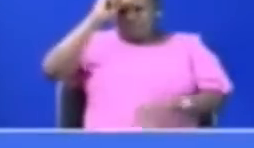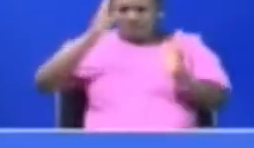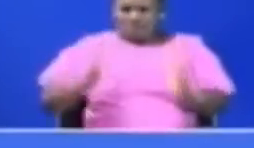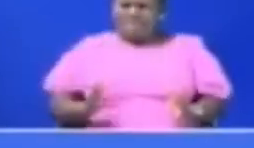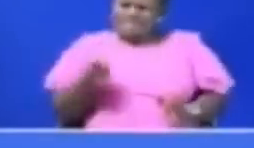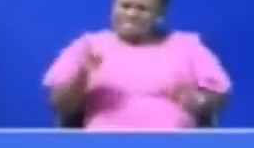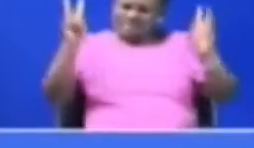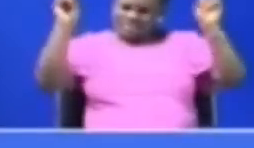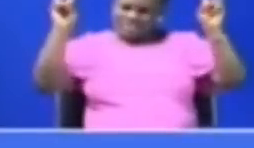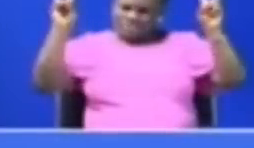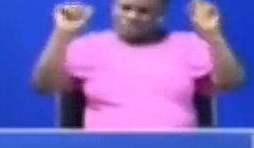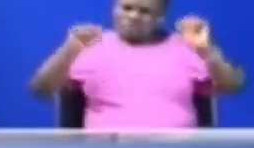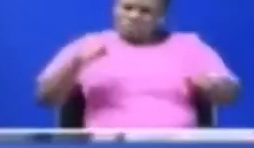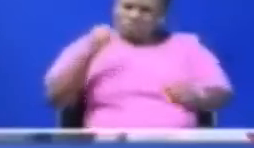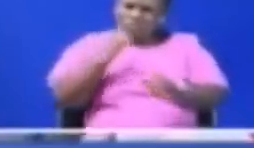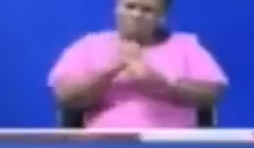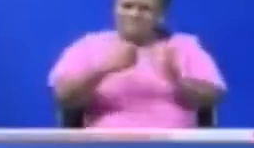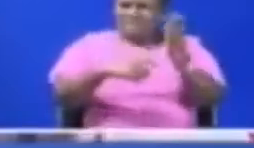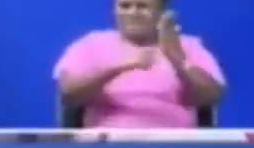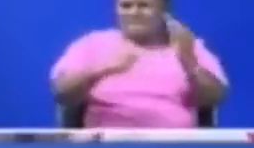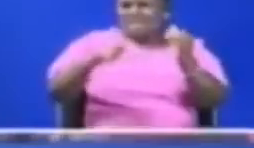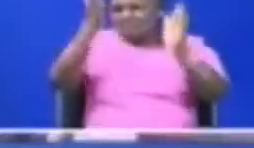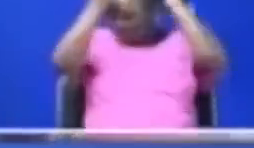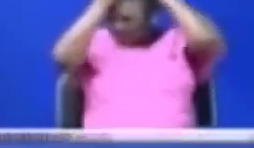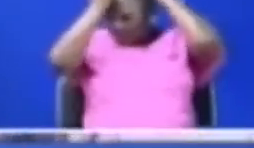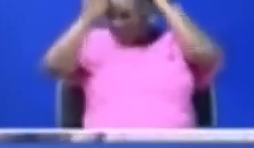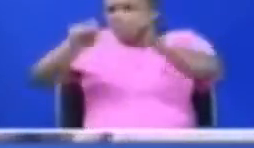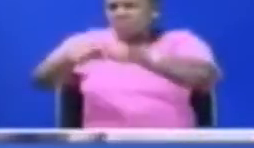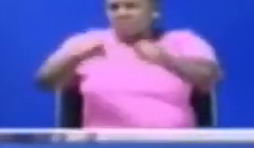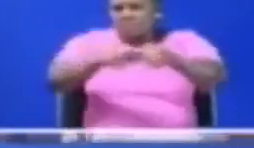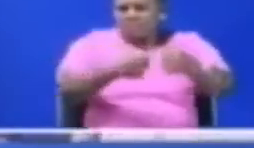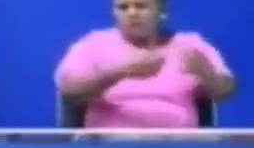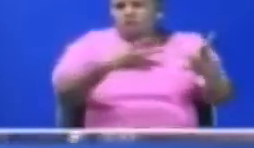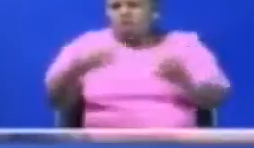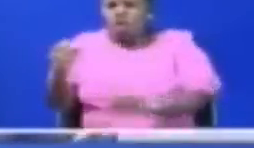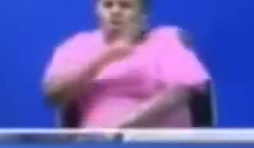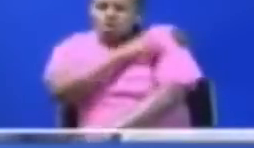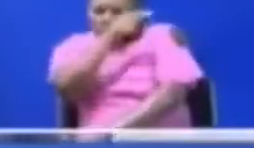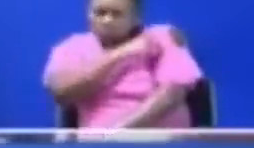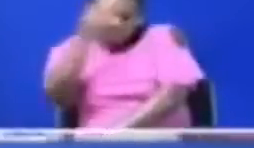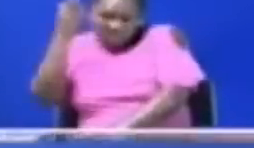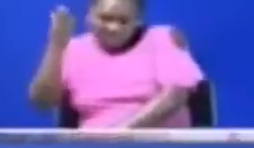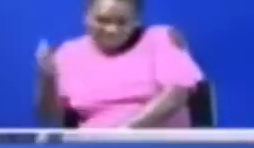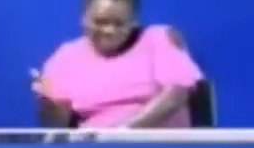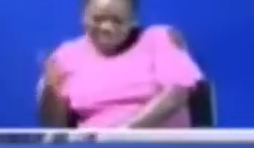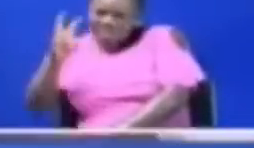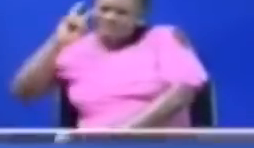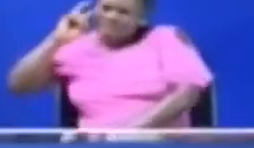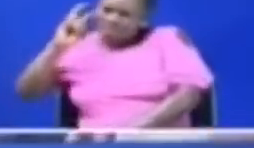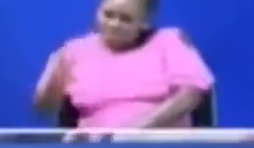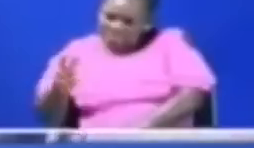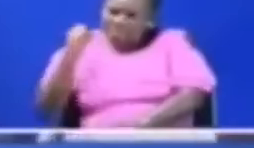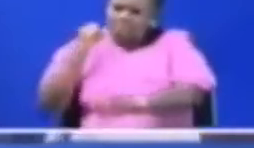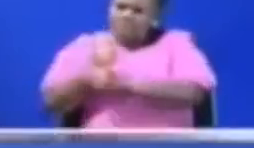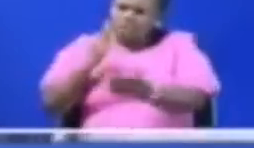Jambo hili ni jambo ambalo linaweza fanya sifa yetu ya Kakamega irudi chini. Chukua hatua, nenda kwa hospitali yetu pale, angalia,